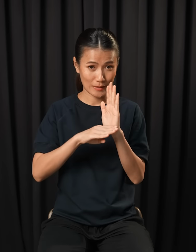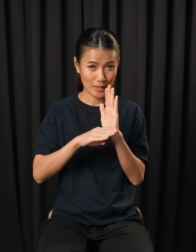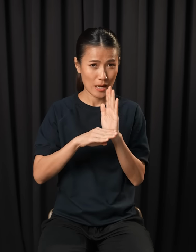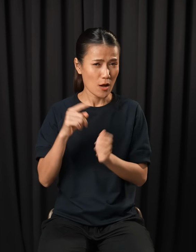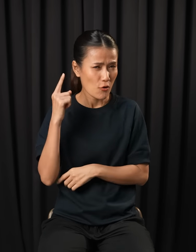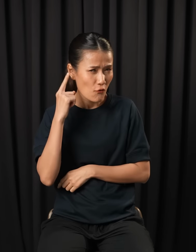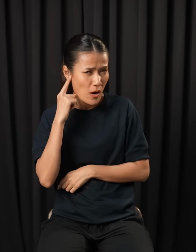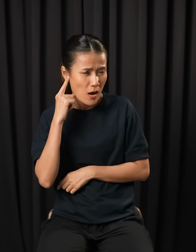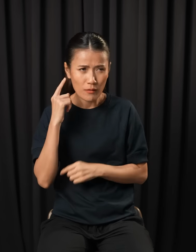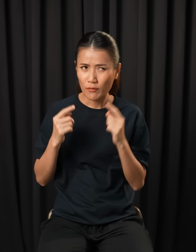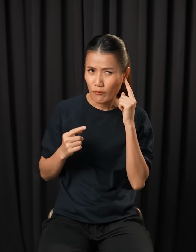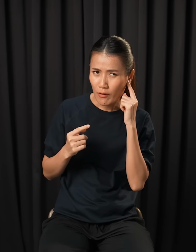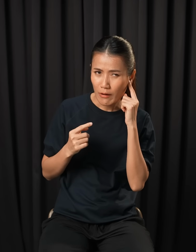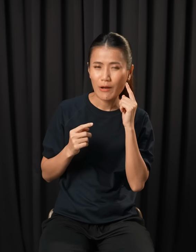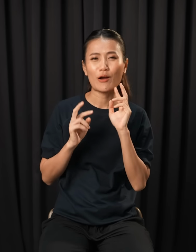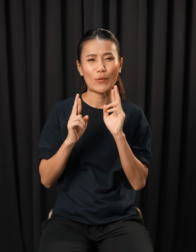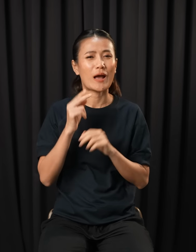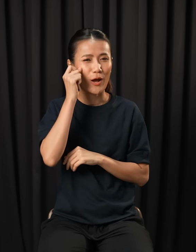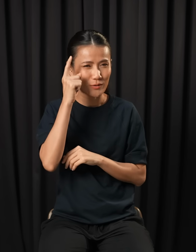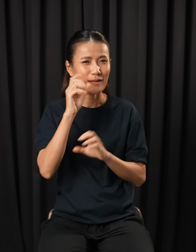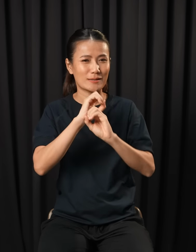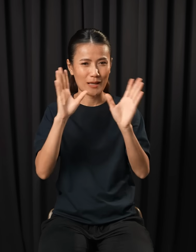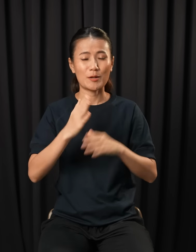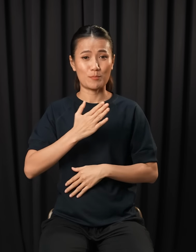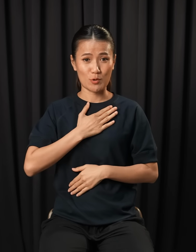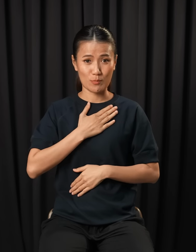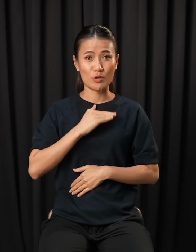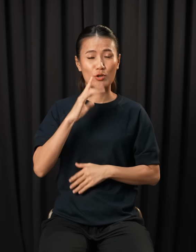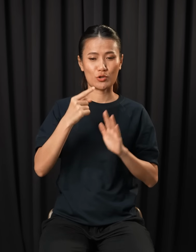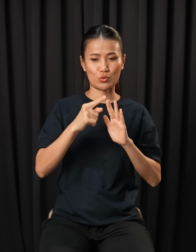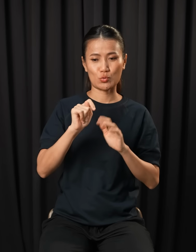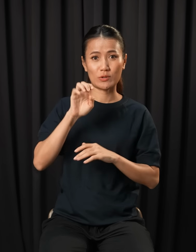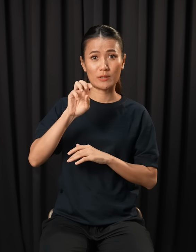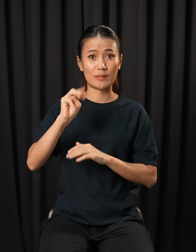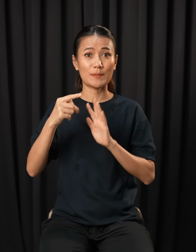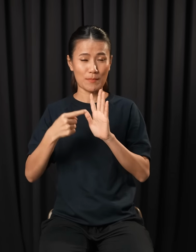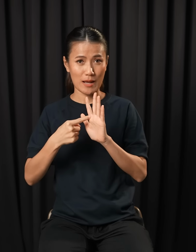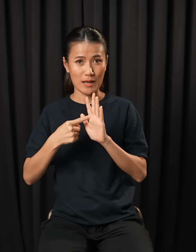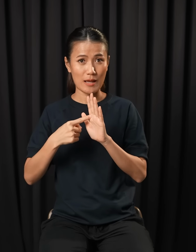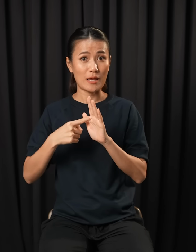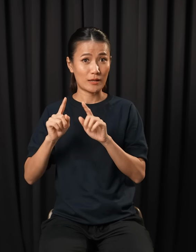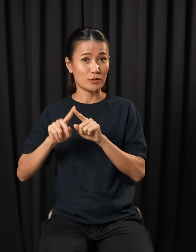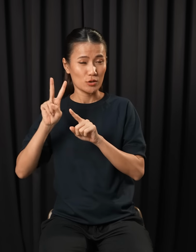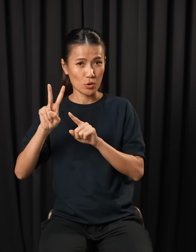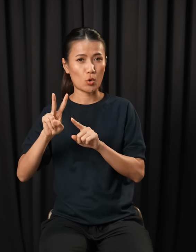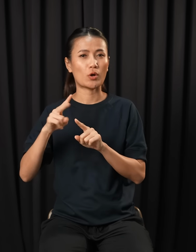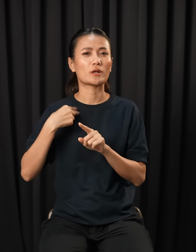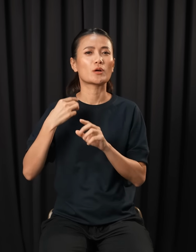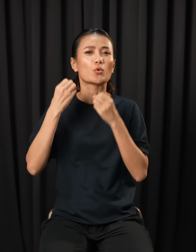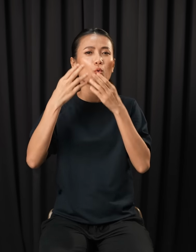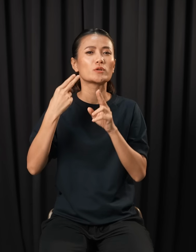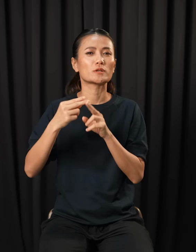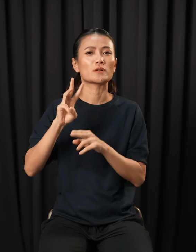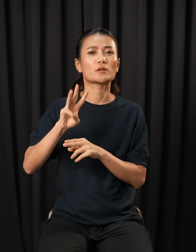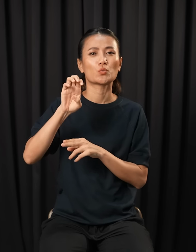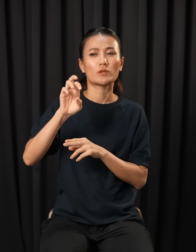สวัสดีค่ะต้อนรับคุณผู้ชมเข้าสู่รายการฟังหูไว้หูฟังเรื่องที่ใช่เข้าใจทุกมุมมองนะคะพบกันกับดิฉันชุติมาพึ่งความสุข